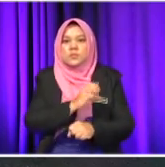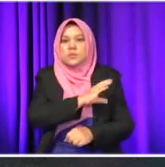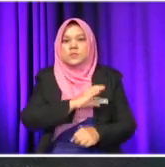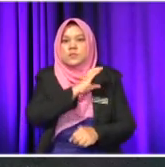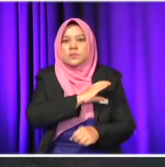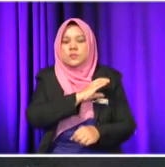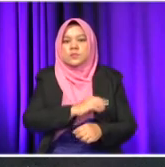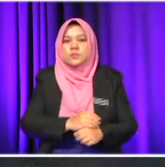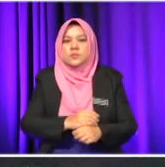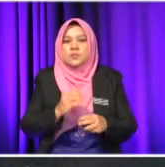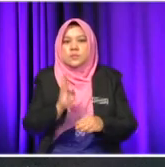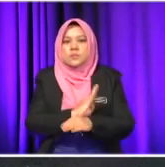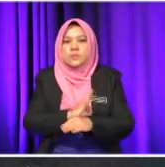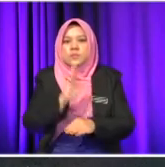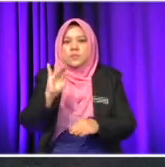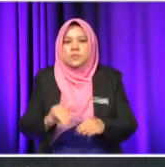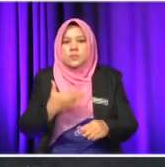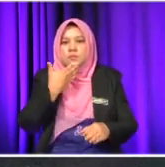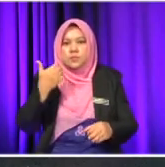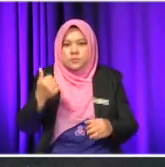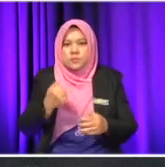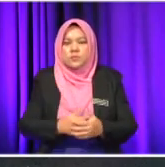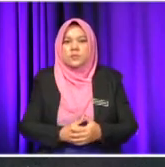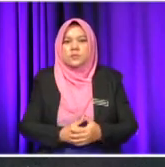seorang Usahawan yang hebat insyaallah